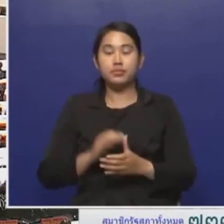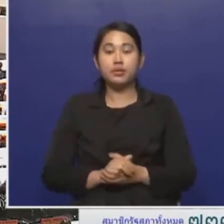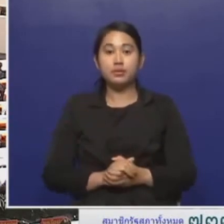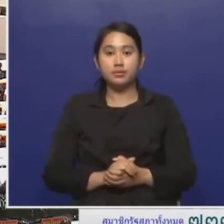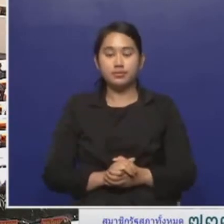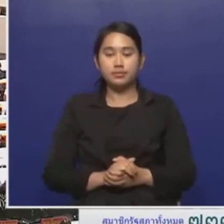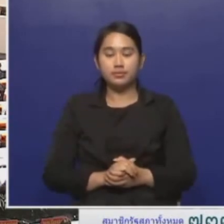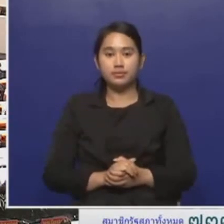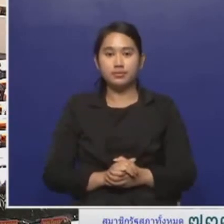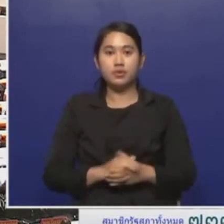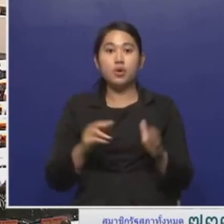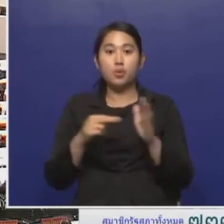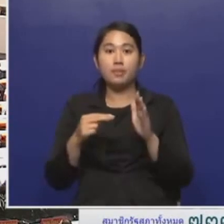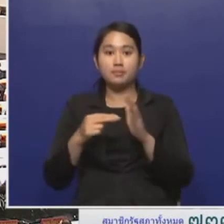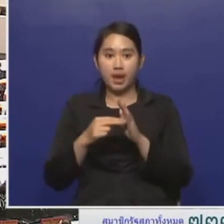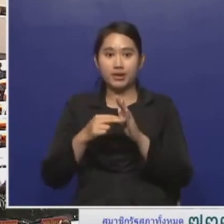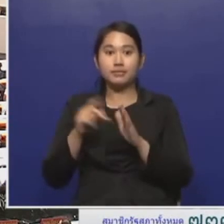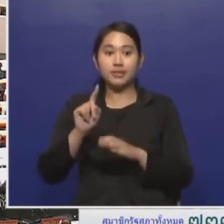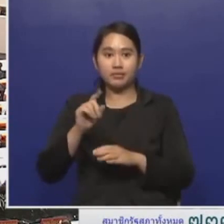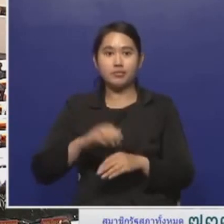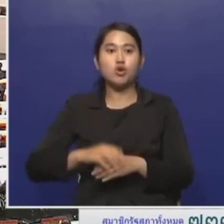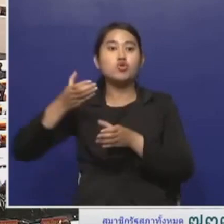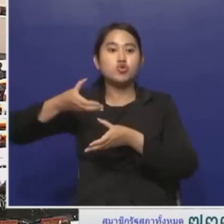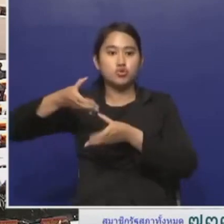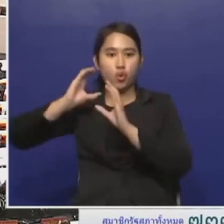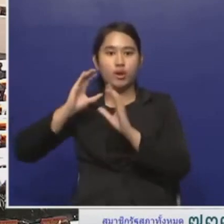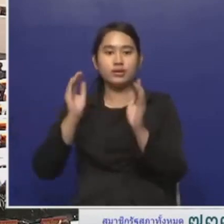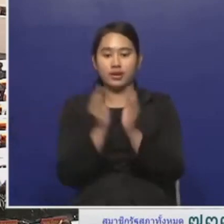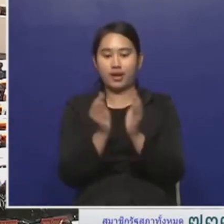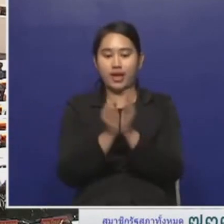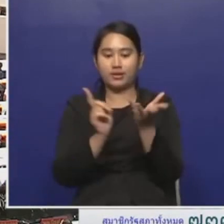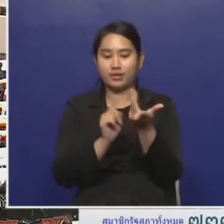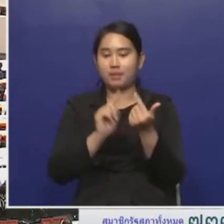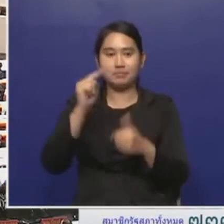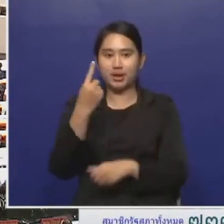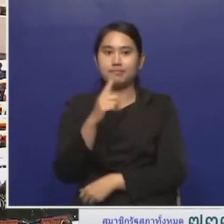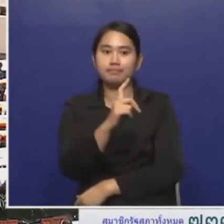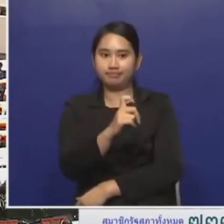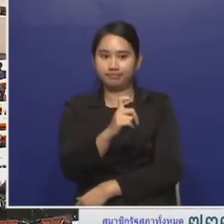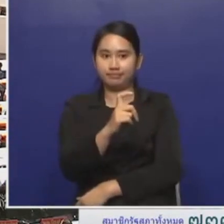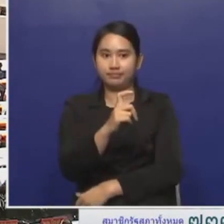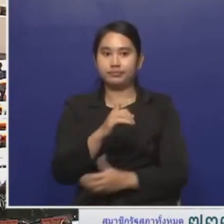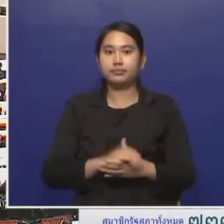ไม่สามารถที่จะขอใช้สิบที่จะทบคะแนนใหม่นะครับ